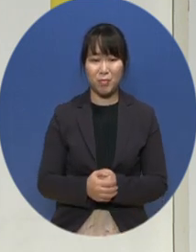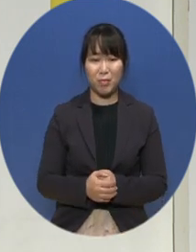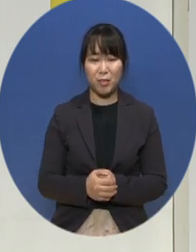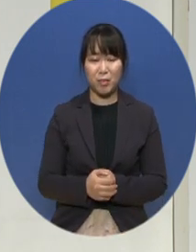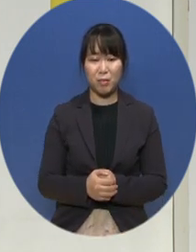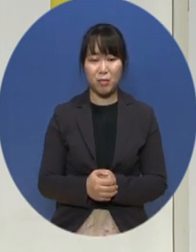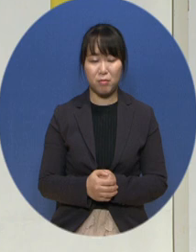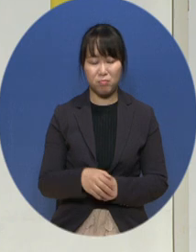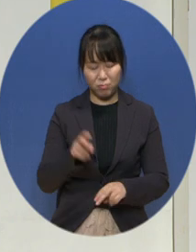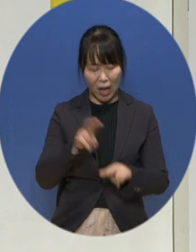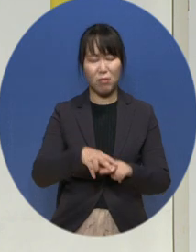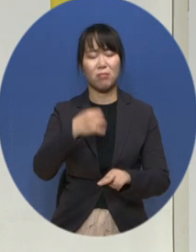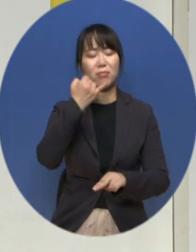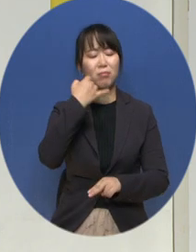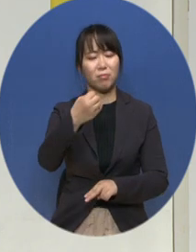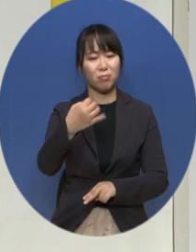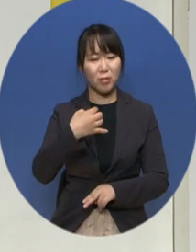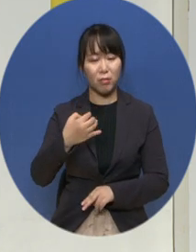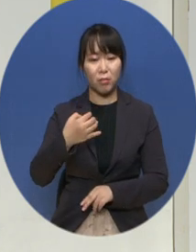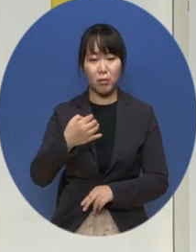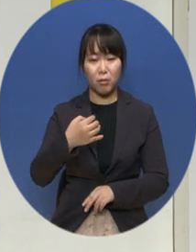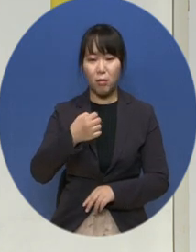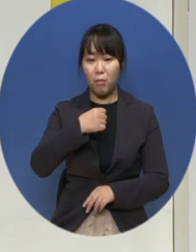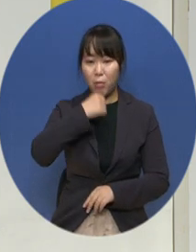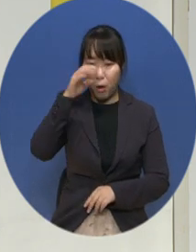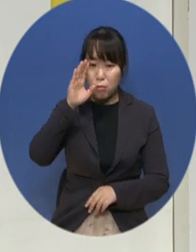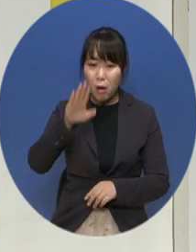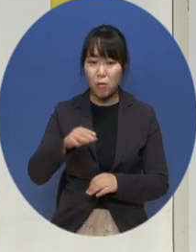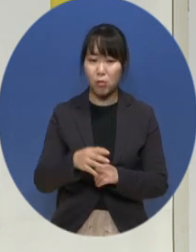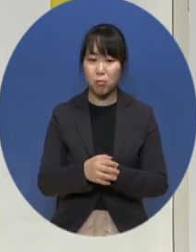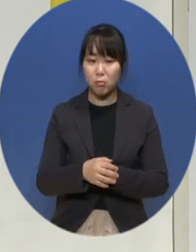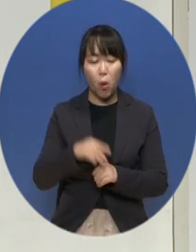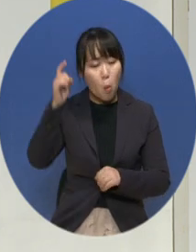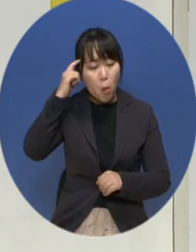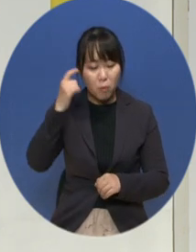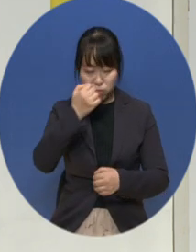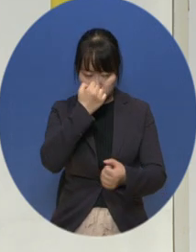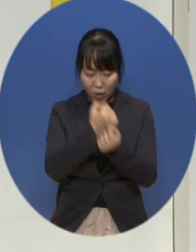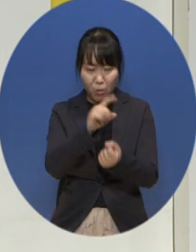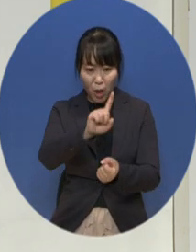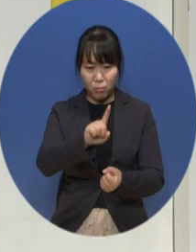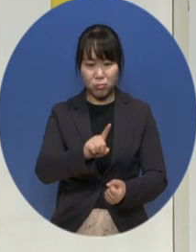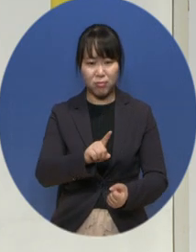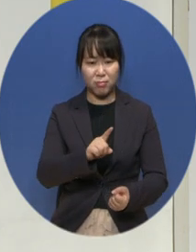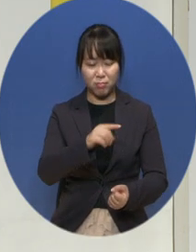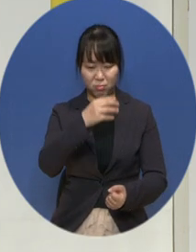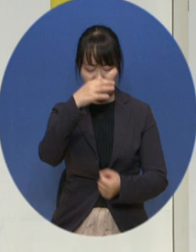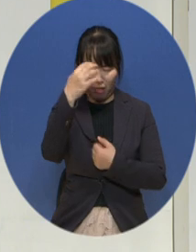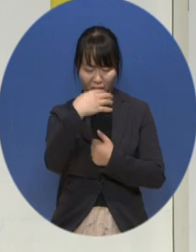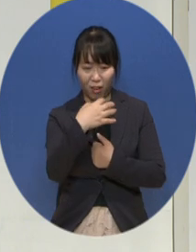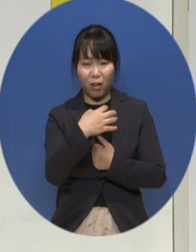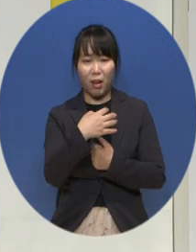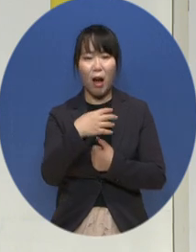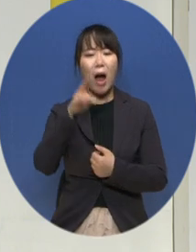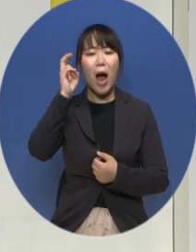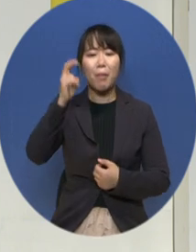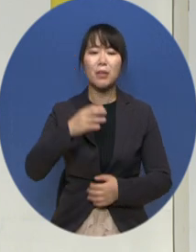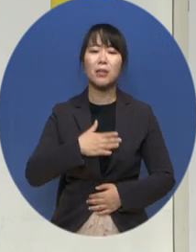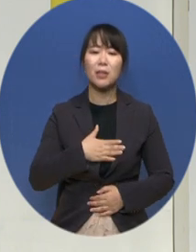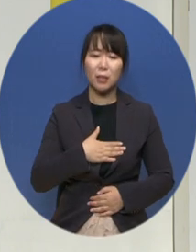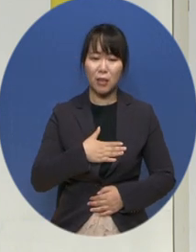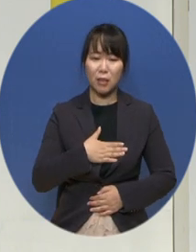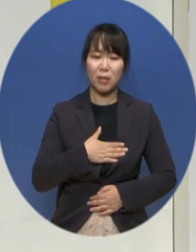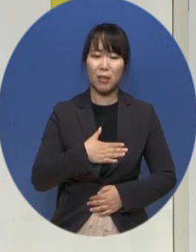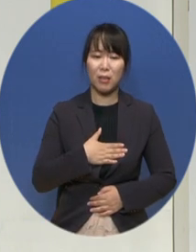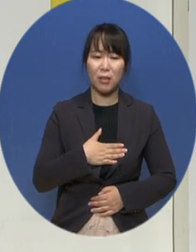아 타라 망가졌는데 종적 되고 나니까 왜건 방지기 새마음 탕 다니니까 아마 제가 이제